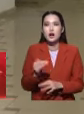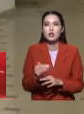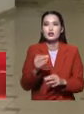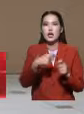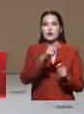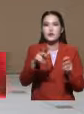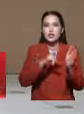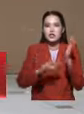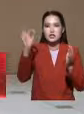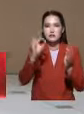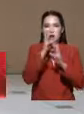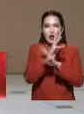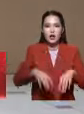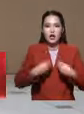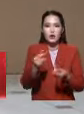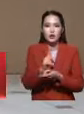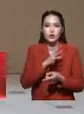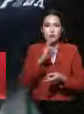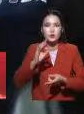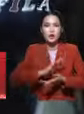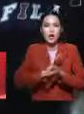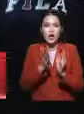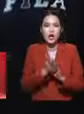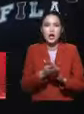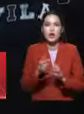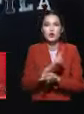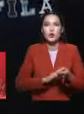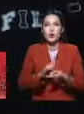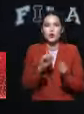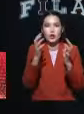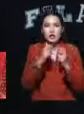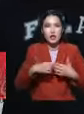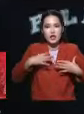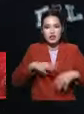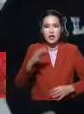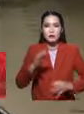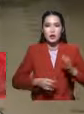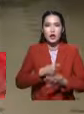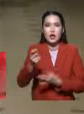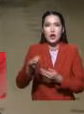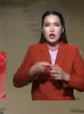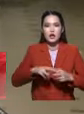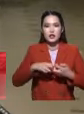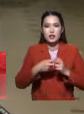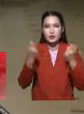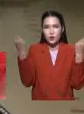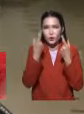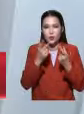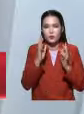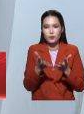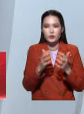қаражатын төлеп беруіміз керек. Бірақ келісім шарт соммасын өзгерту деген қарастырылмаған. Сотқа бергенде осы мәселені анықтап алу үшін